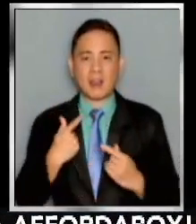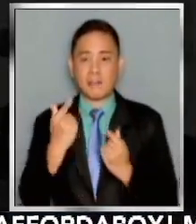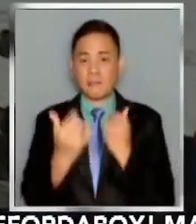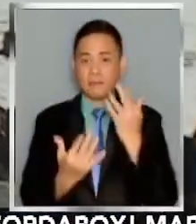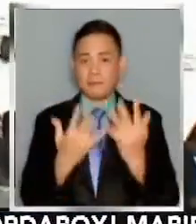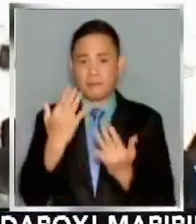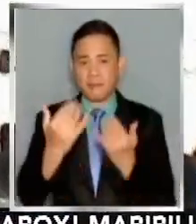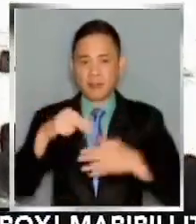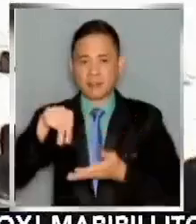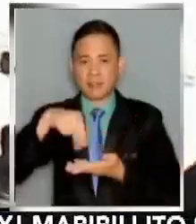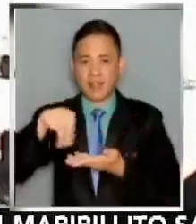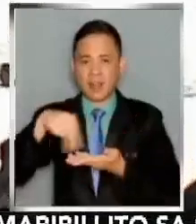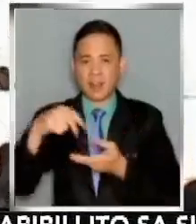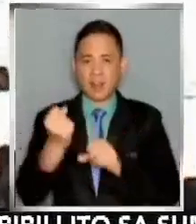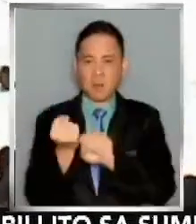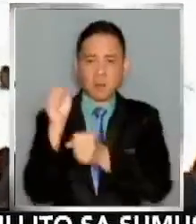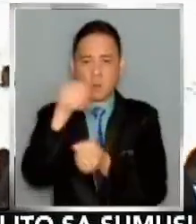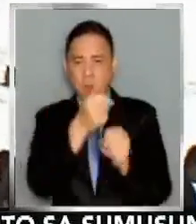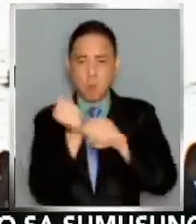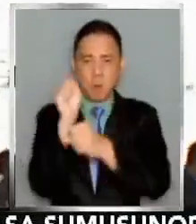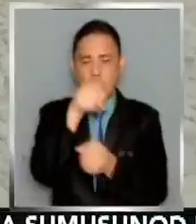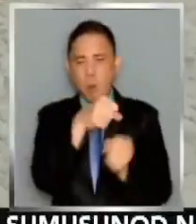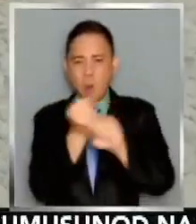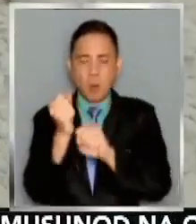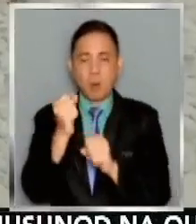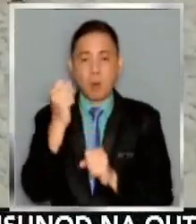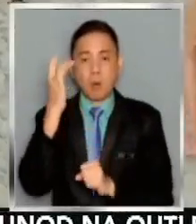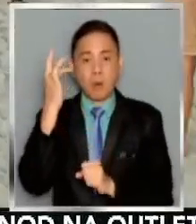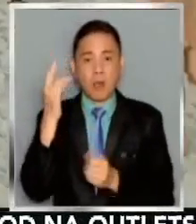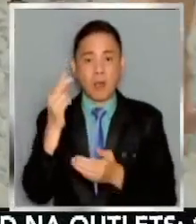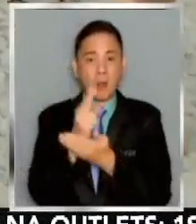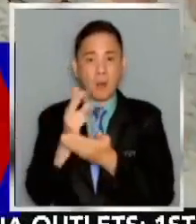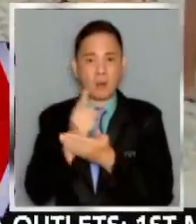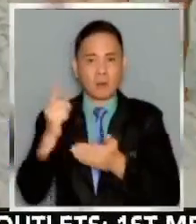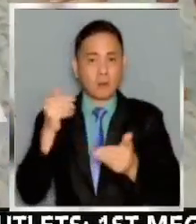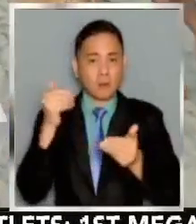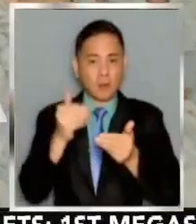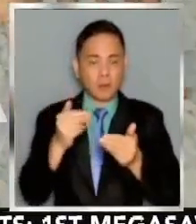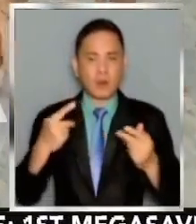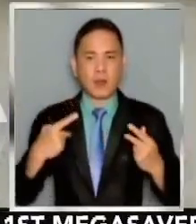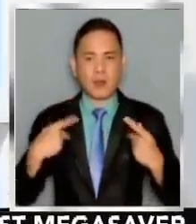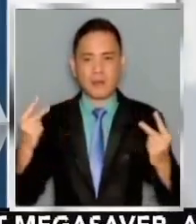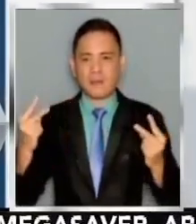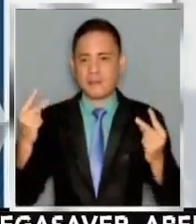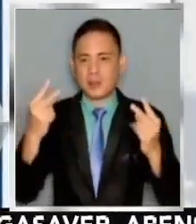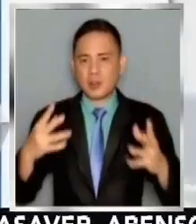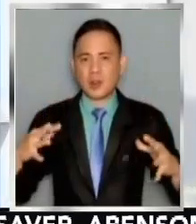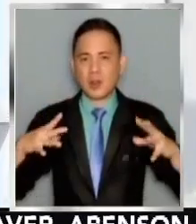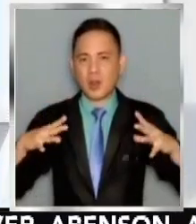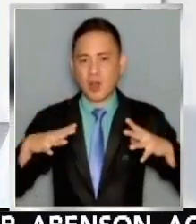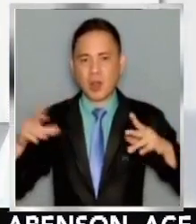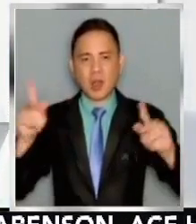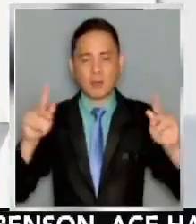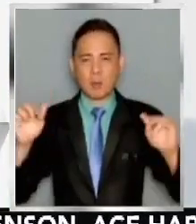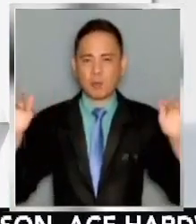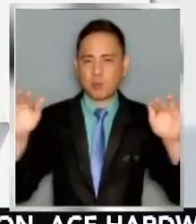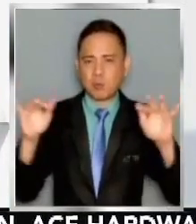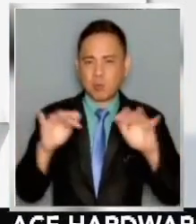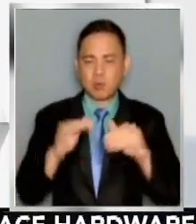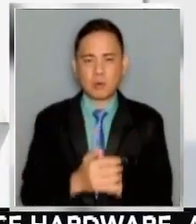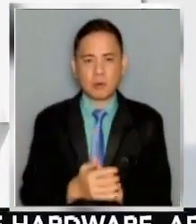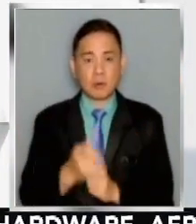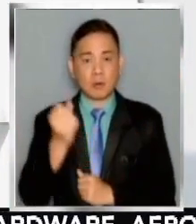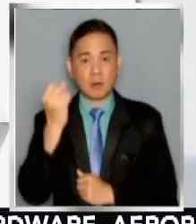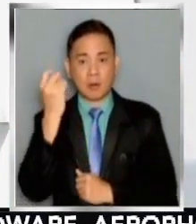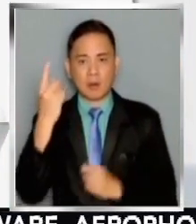Santa pasigla man ng Turismo roon may babala naman ang up marine science institute sa kanilang pinaka bagong projection